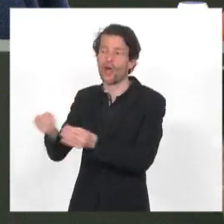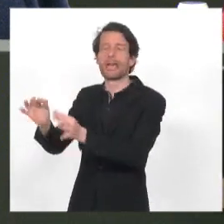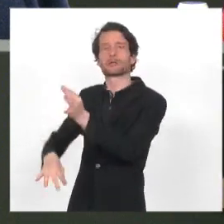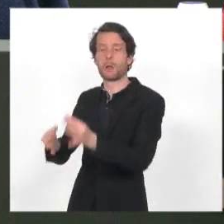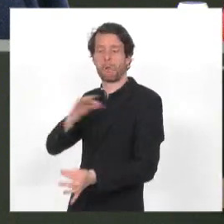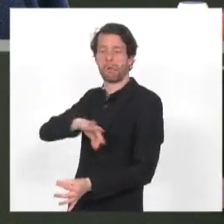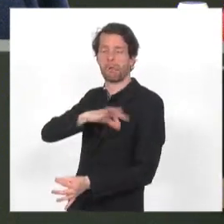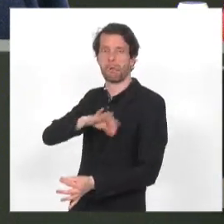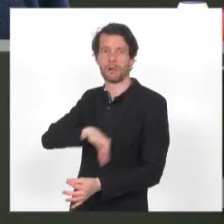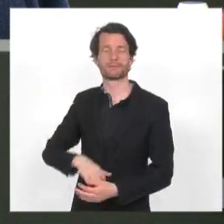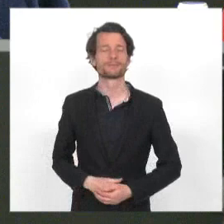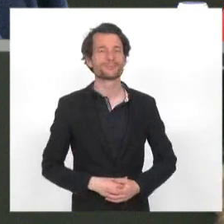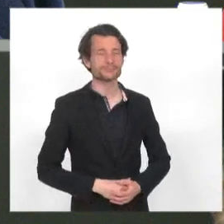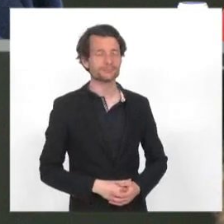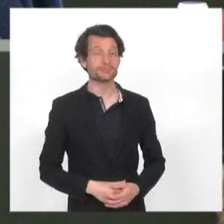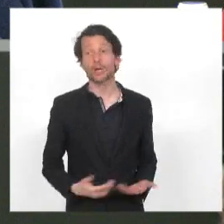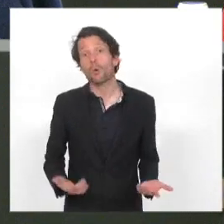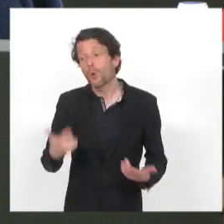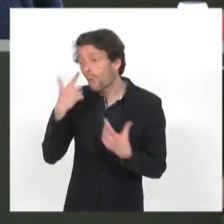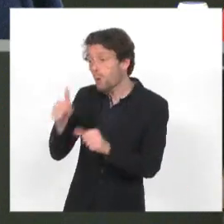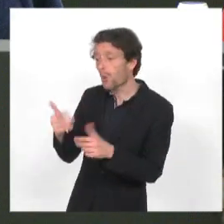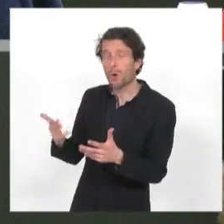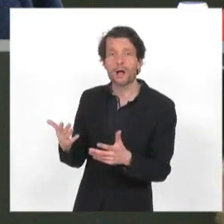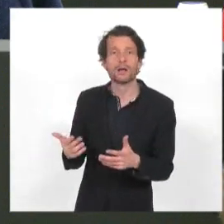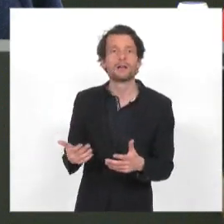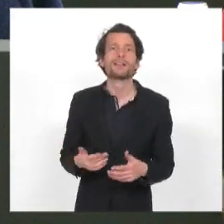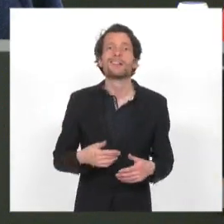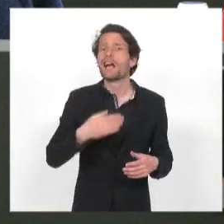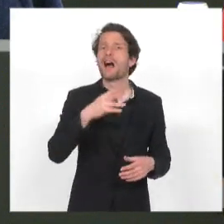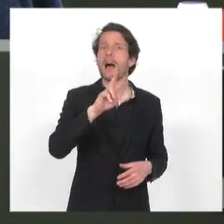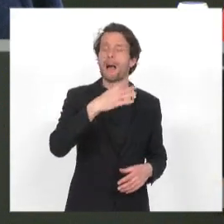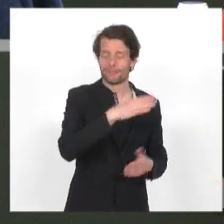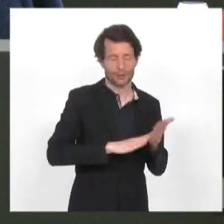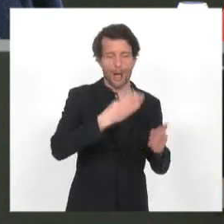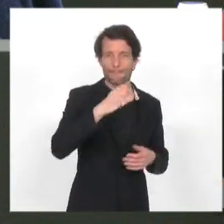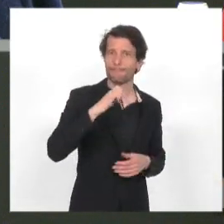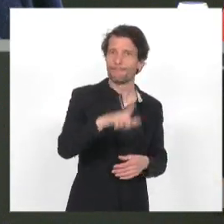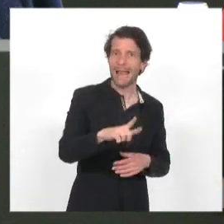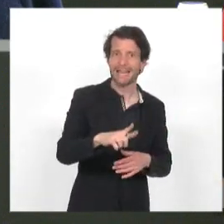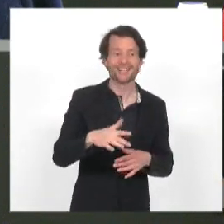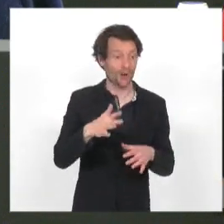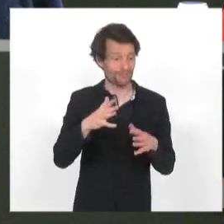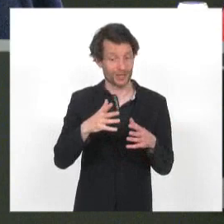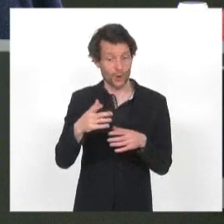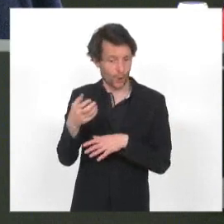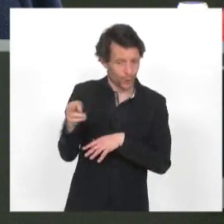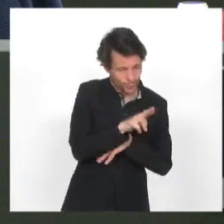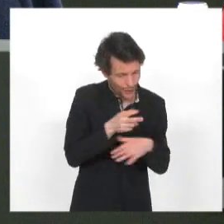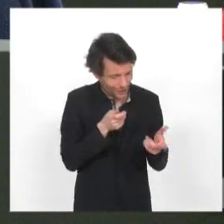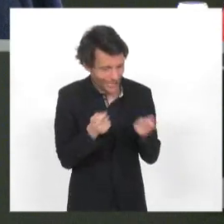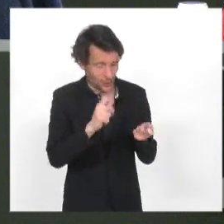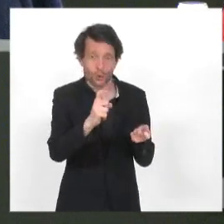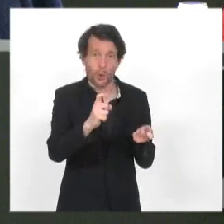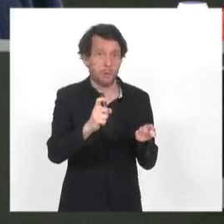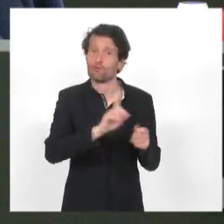Donc, ce que l'on remarque au final, c'est que la MEL s'exclut du mouvement de reprise en gestion publique du bien commun, comme cela est le cas à